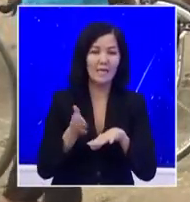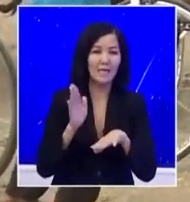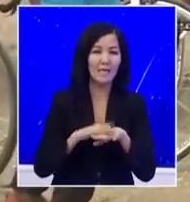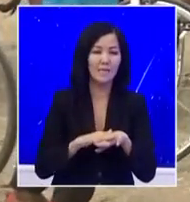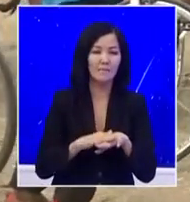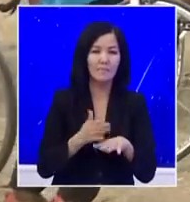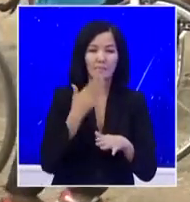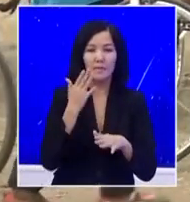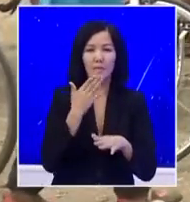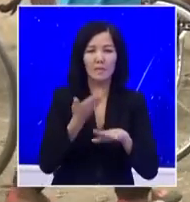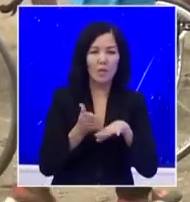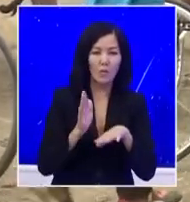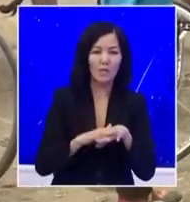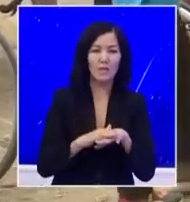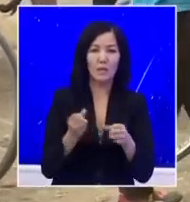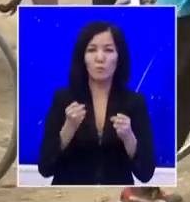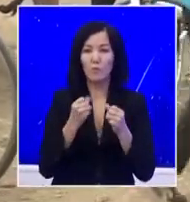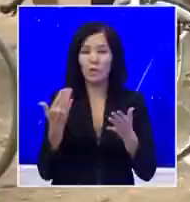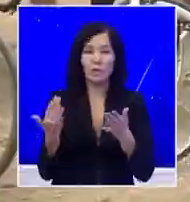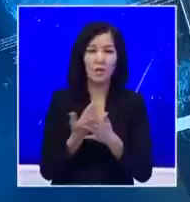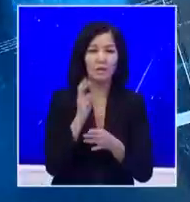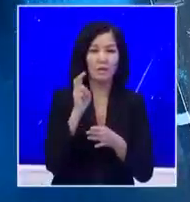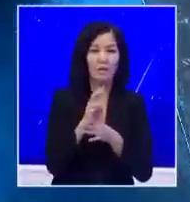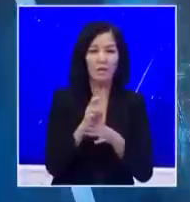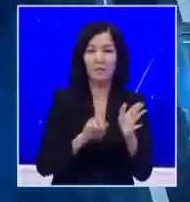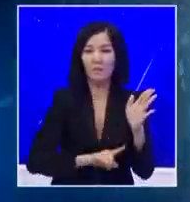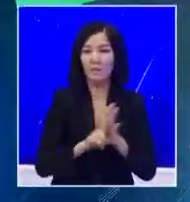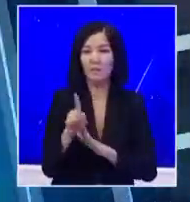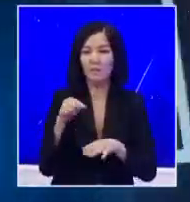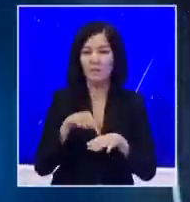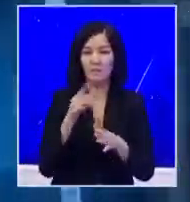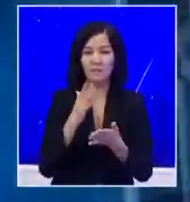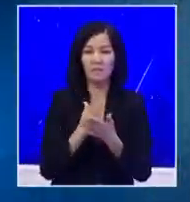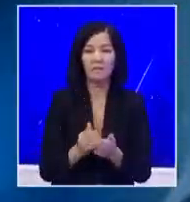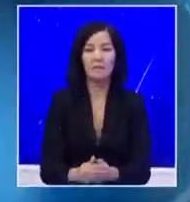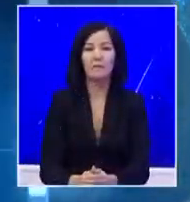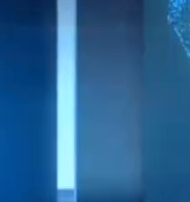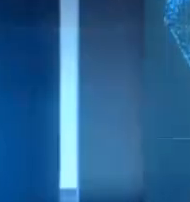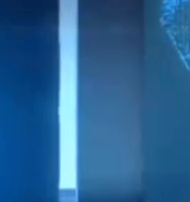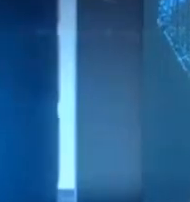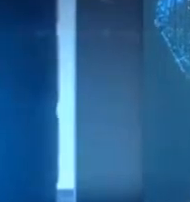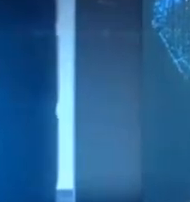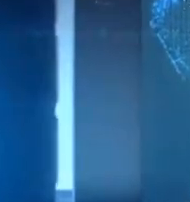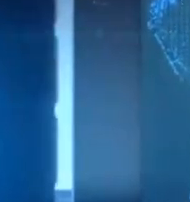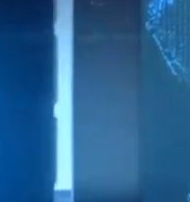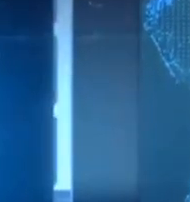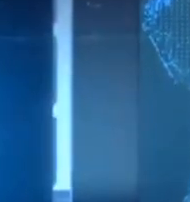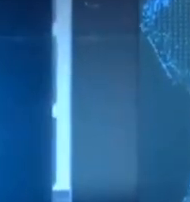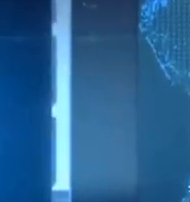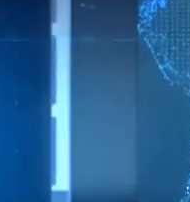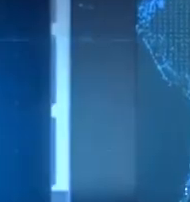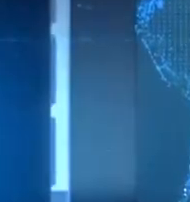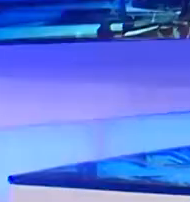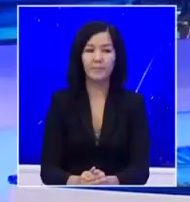тыныс алу қиындайды. Тіпті спортқа жаңадан келгендей боласың. Меруерт Қыдырбайқызы, Алексей Цой, Абылай Құттықбай, Жетісу телеарнасы.